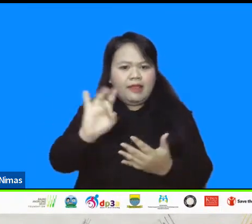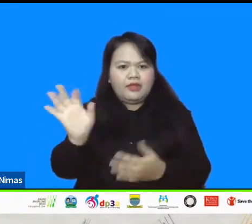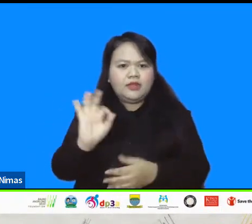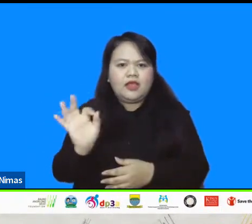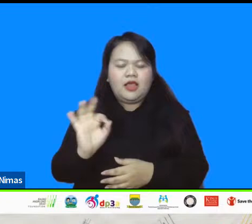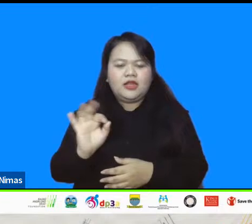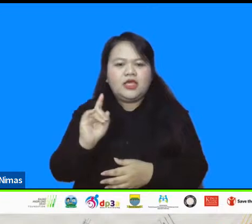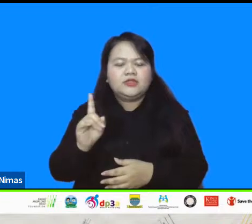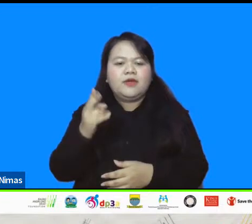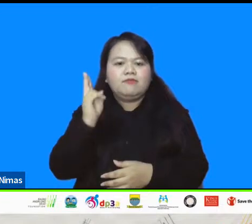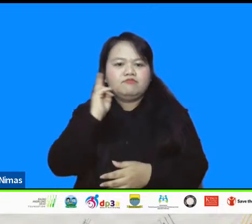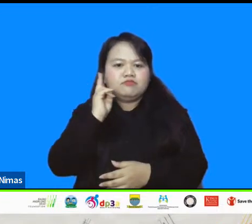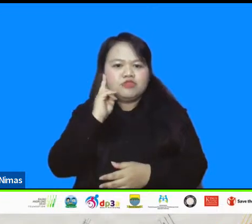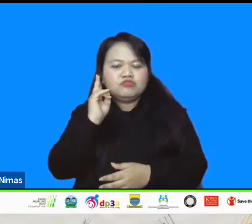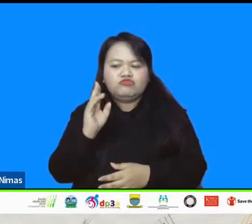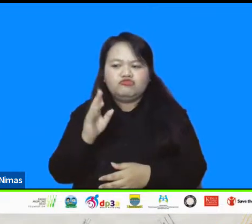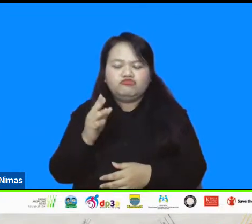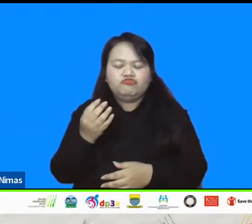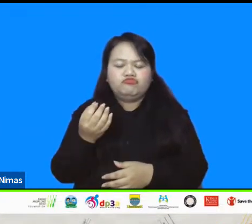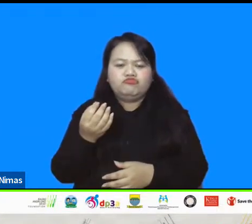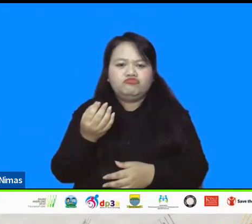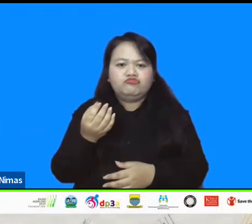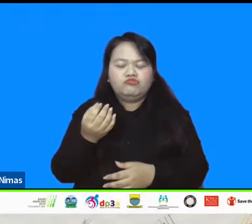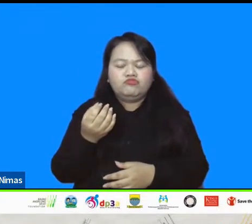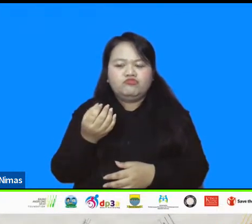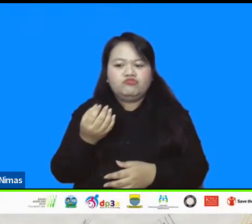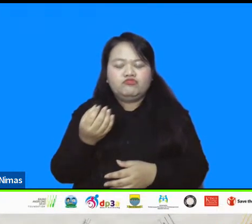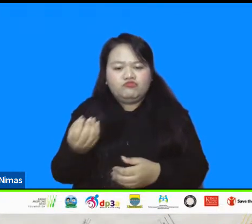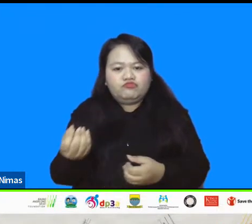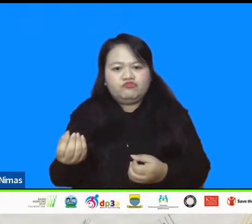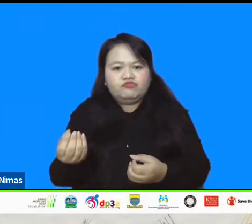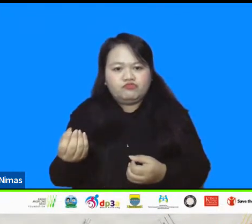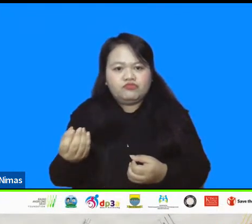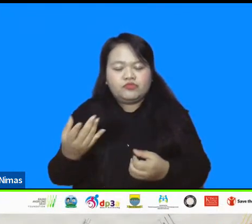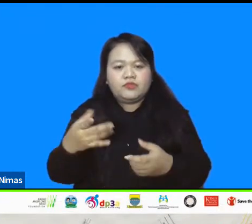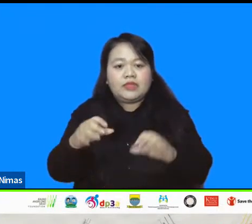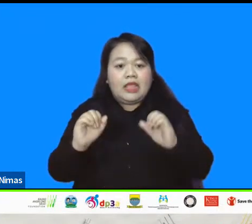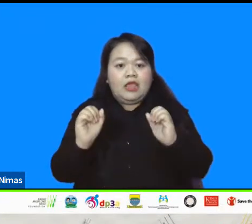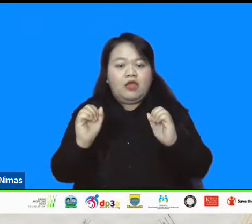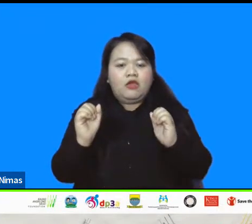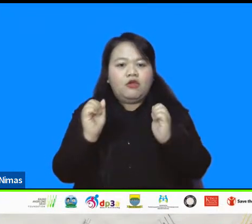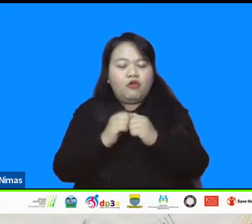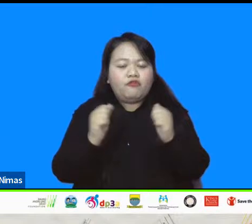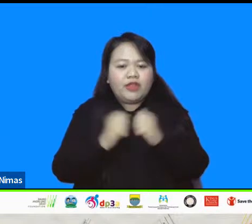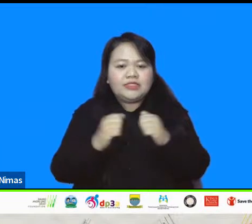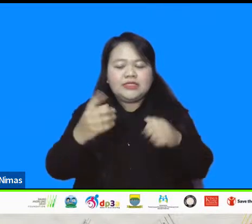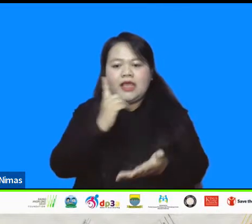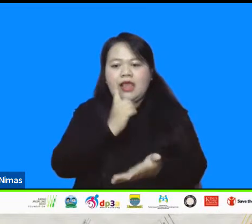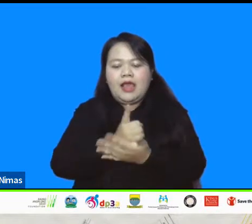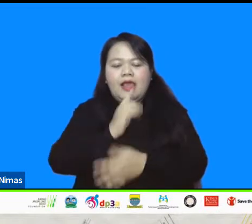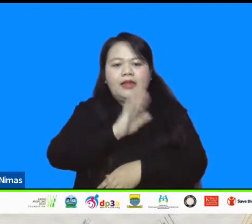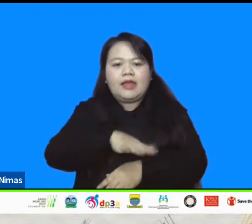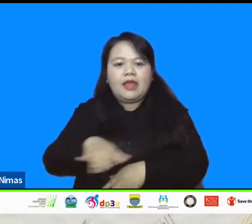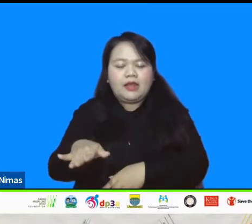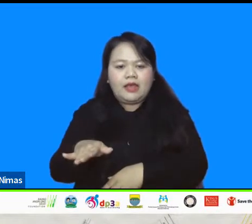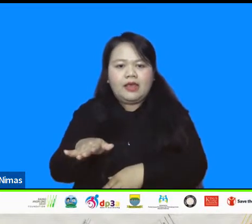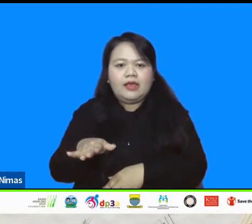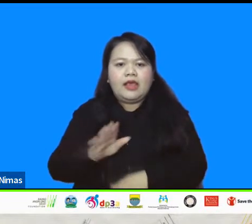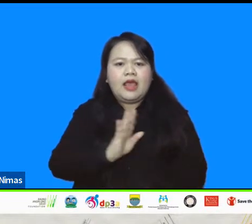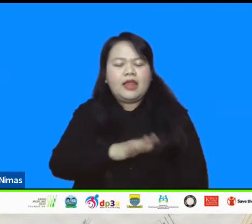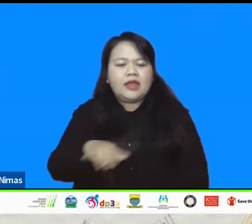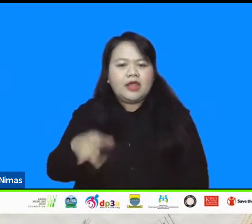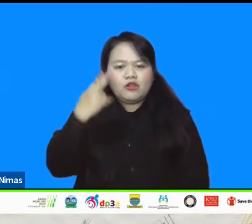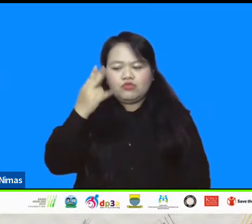Karena Bunda juga yang Bunda pahami mandat atau pesan dari Konvensi Hak Anak itu, anak-anak itu